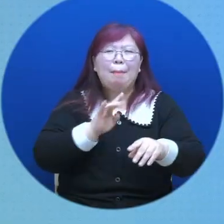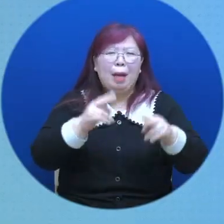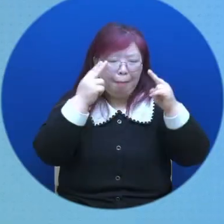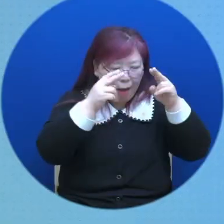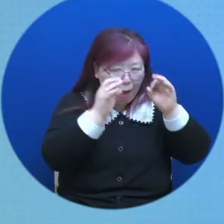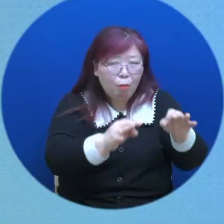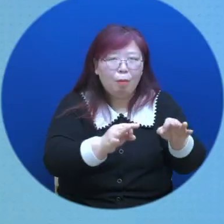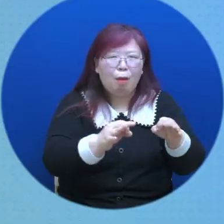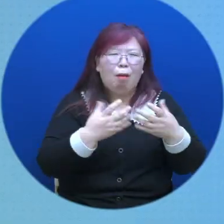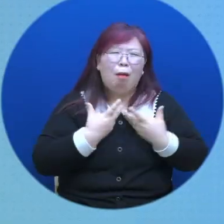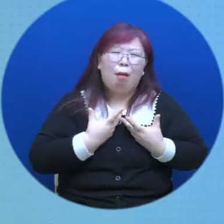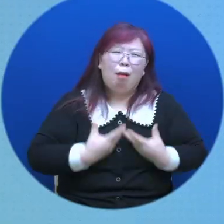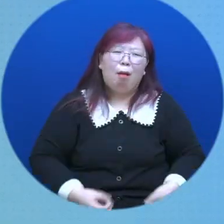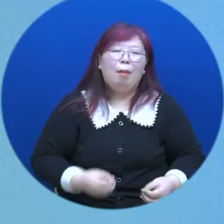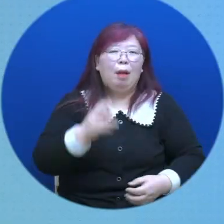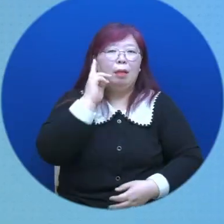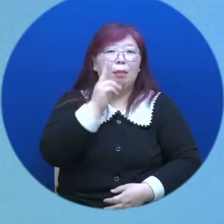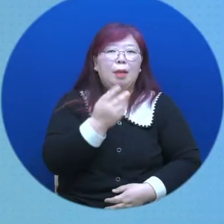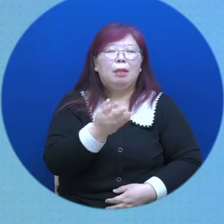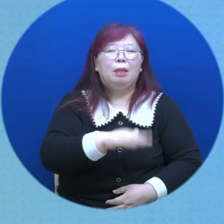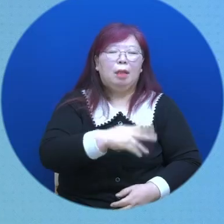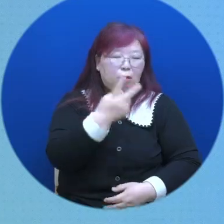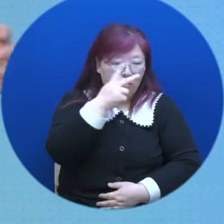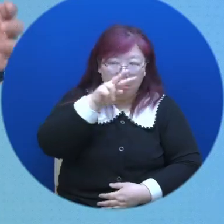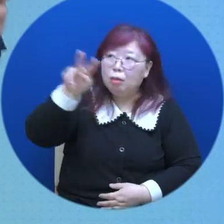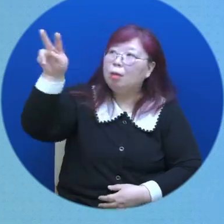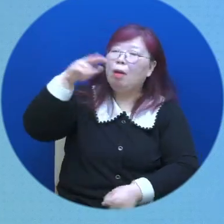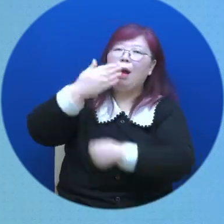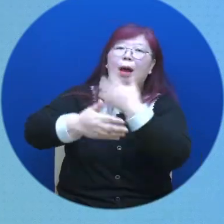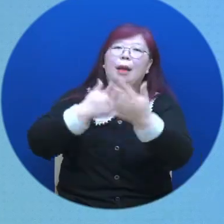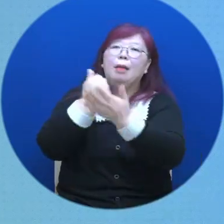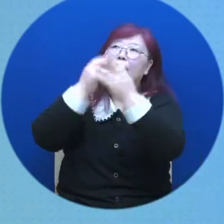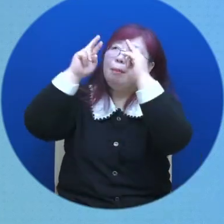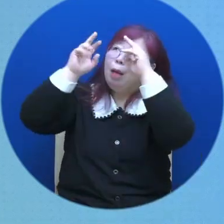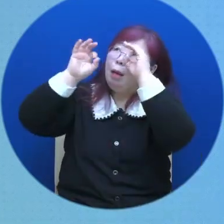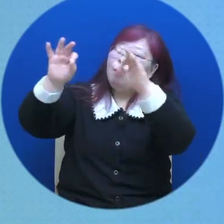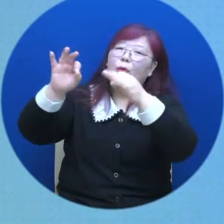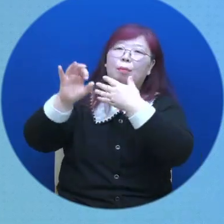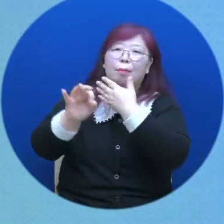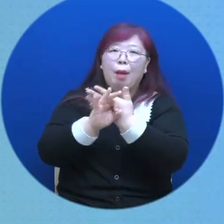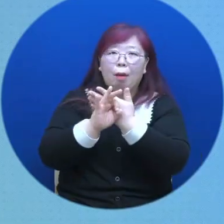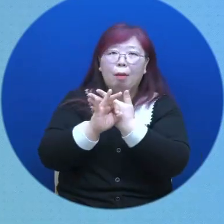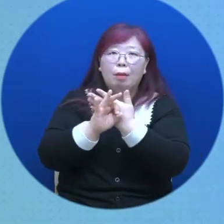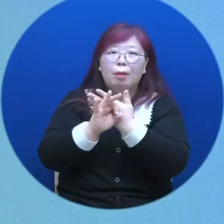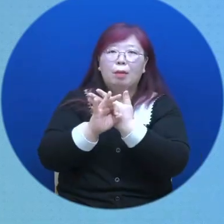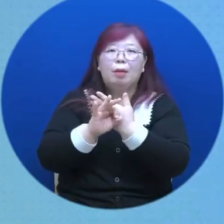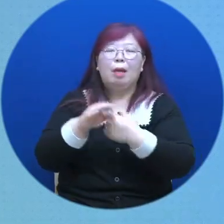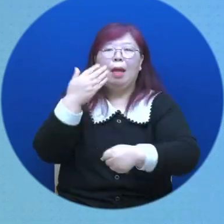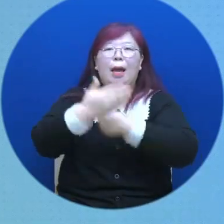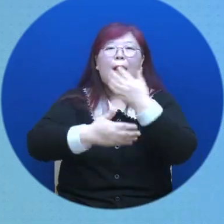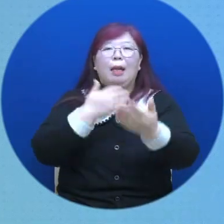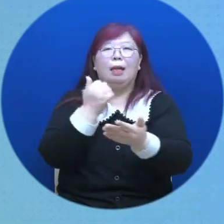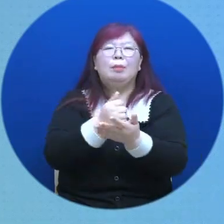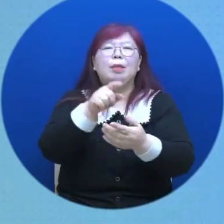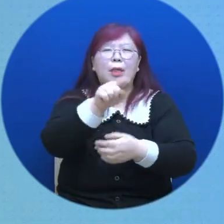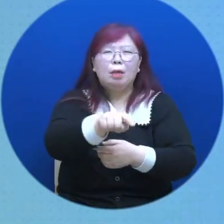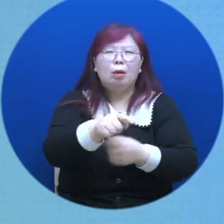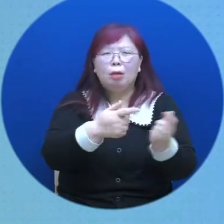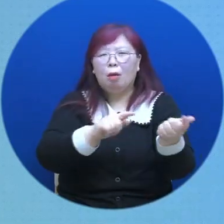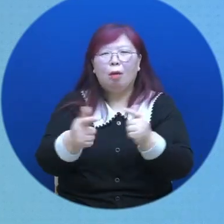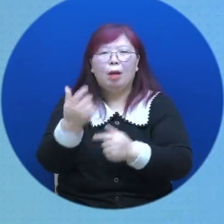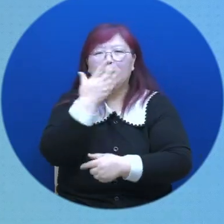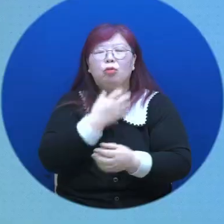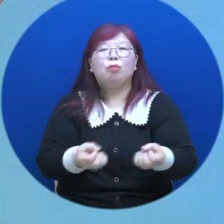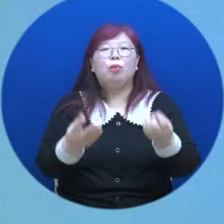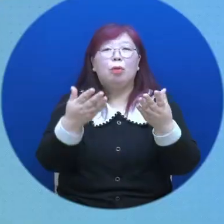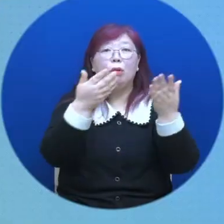절망이었어요. 눈을 들어 하나님을 보게 될 때 하나님께서는 하나님을 보는 김미애에게 이런 은혜, 이런 축복을